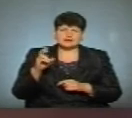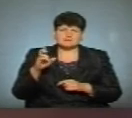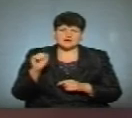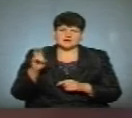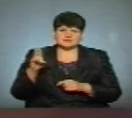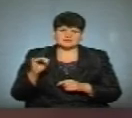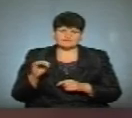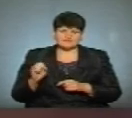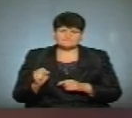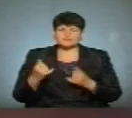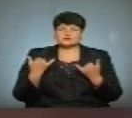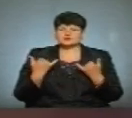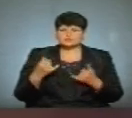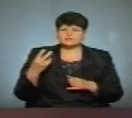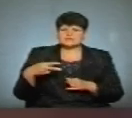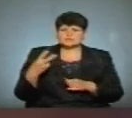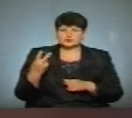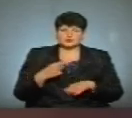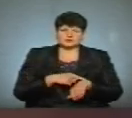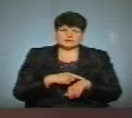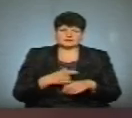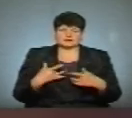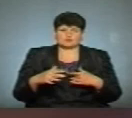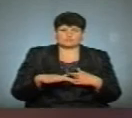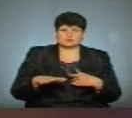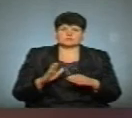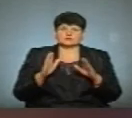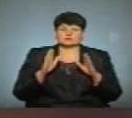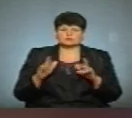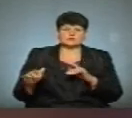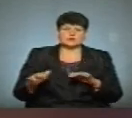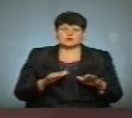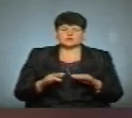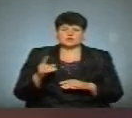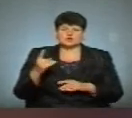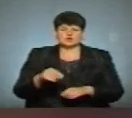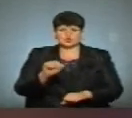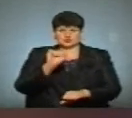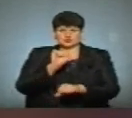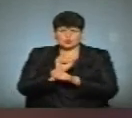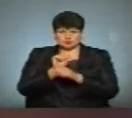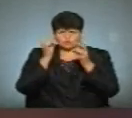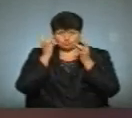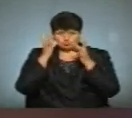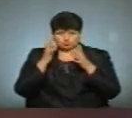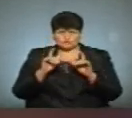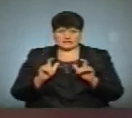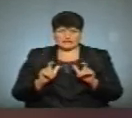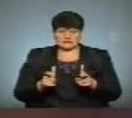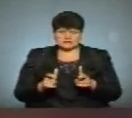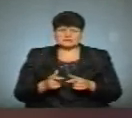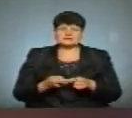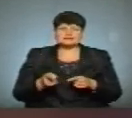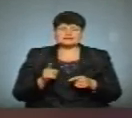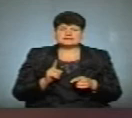Сьогодні о 22-й годині на театральному майдані Тернополя відбудеться акція «Стоп культурний карантин». За словами координатора